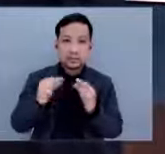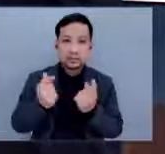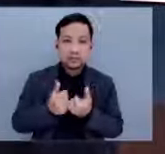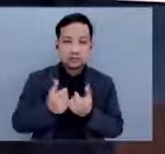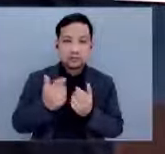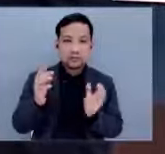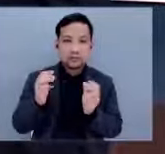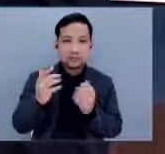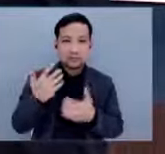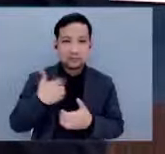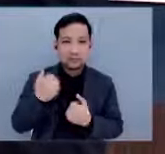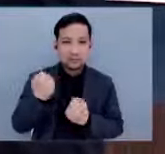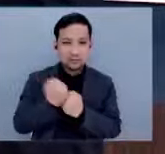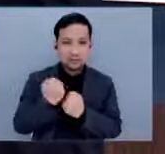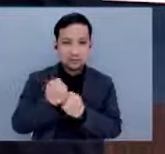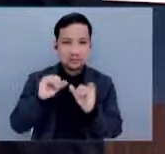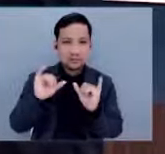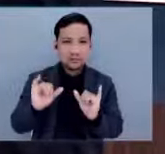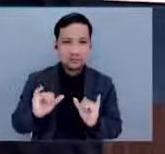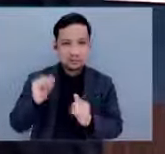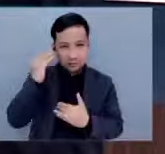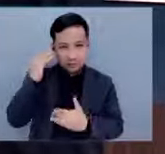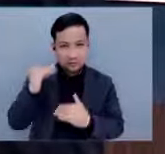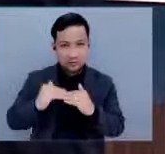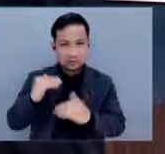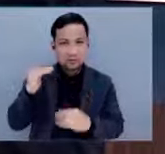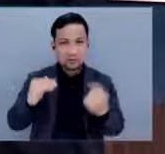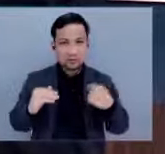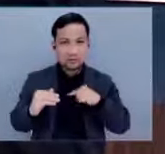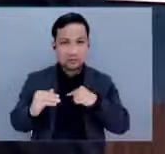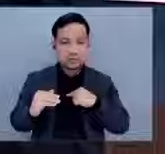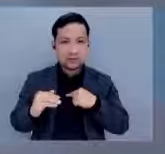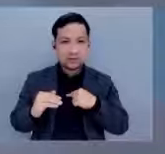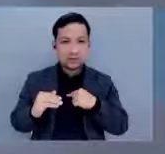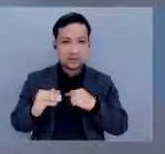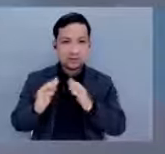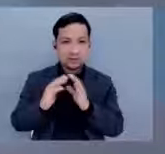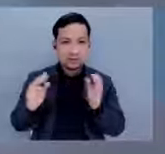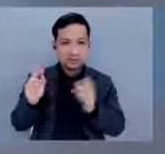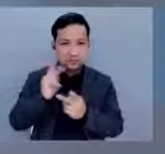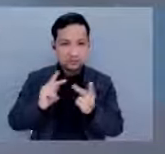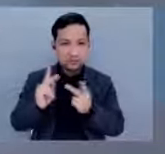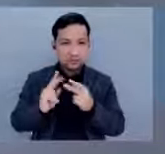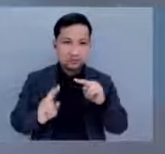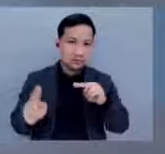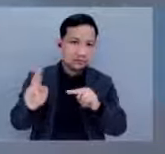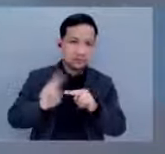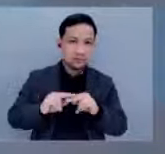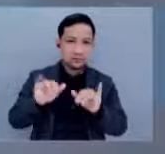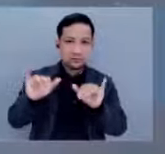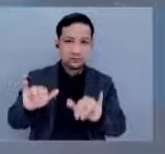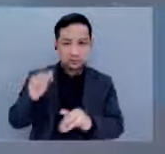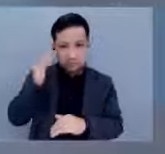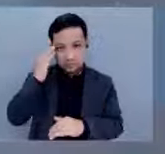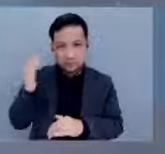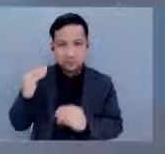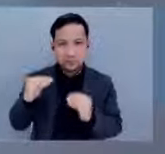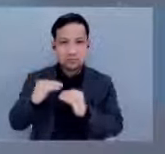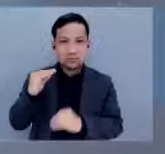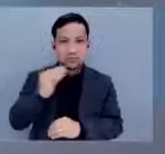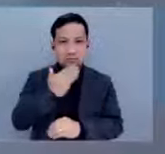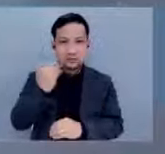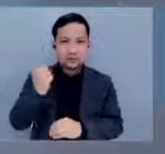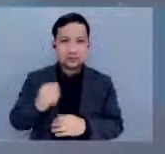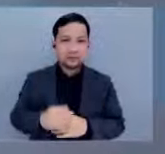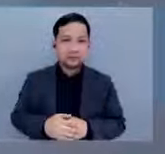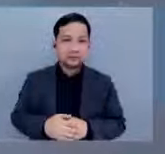system. Yes. Tsaka maganda yan, nakakaroon kayo ng mas bigger purpose. Diba? Yes. Na imbis na kunyari tumatambay, at least you're doing something better. Pero may